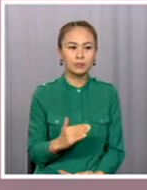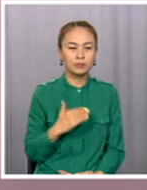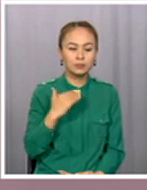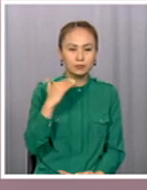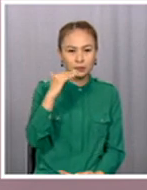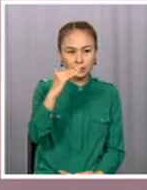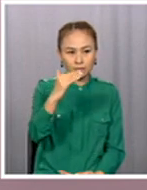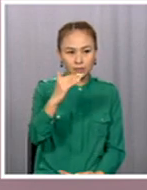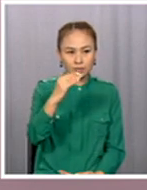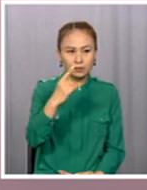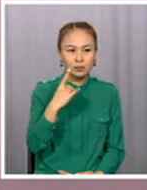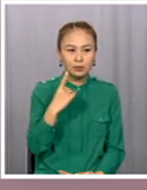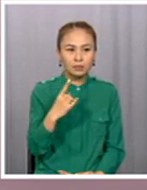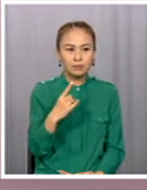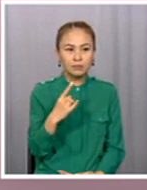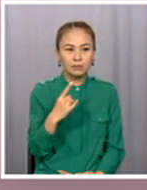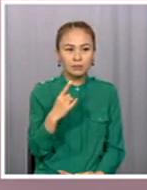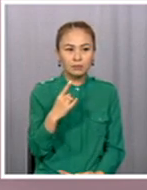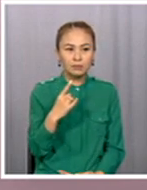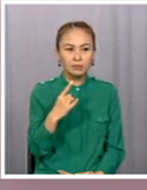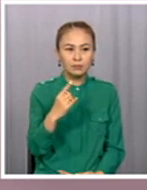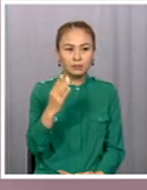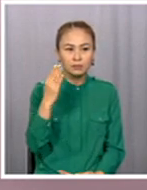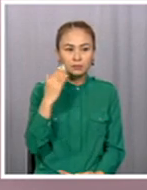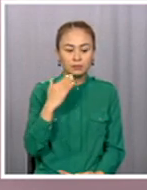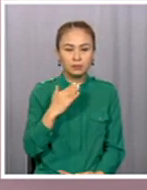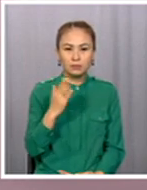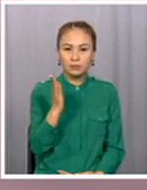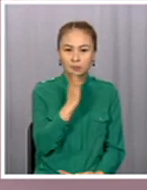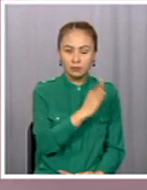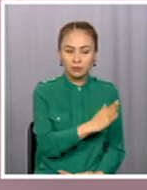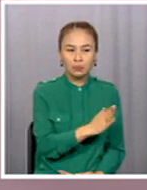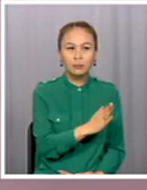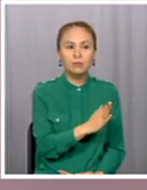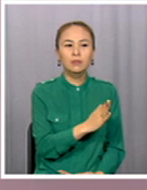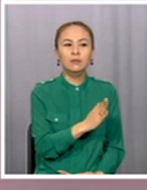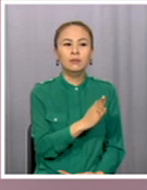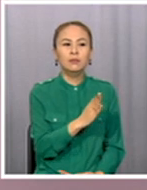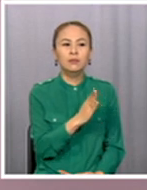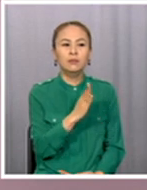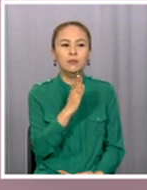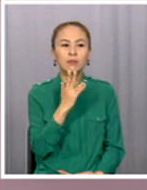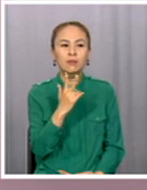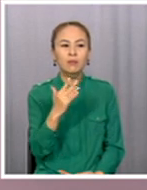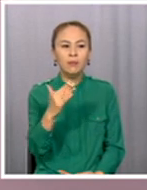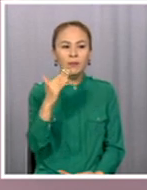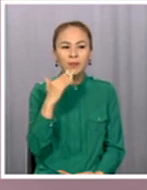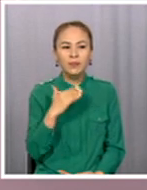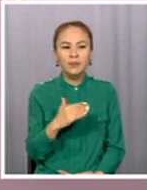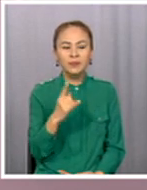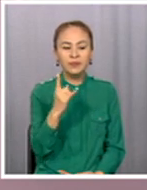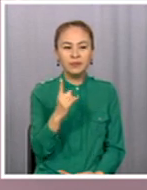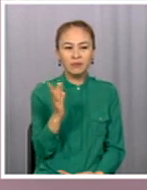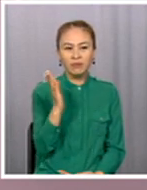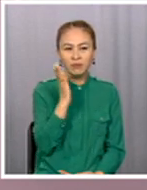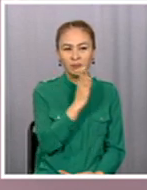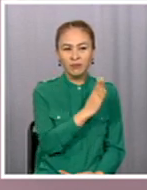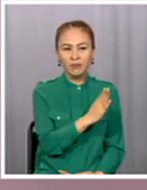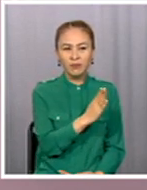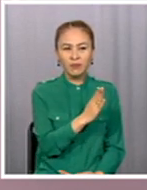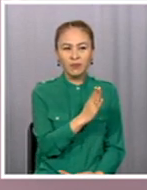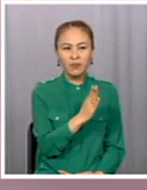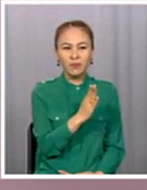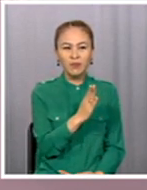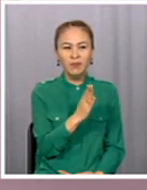көз жоғары, бір тор көз солға, үш тор көз төмен, бір тор көз